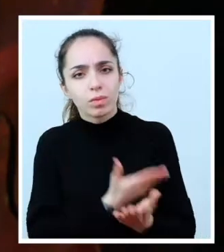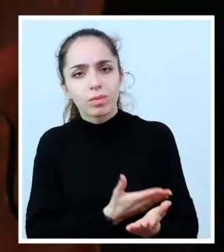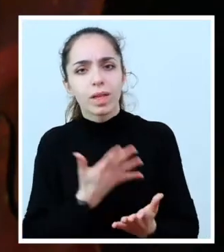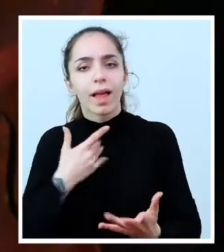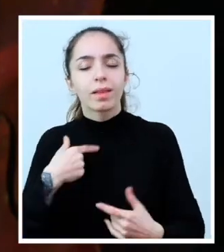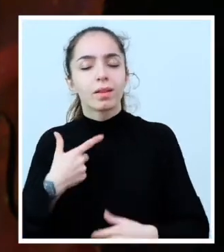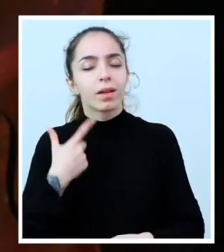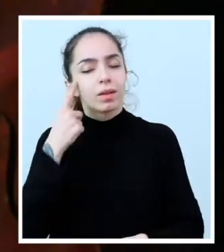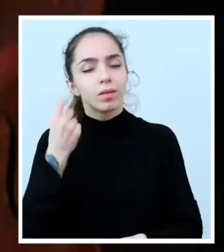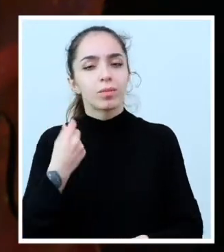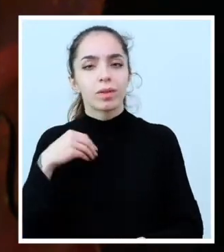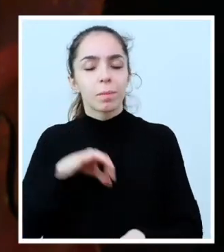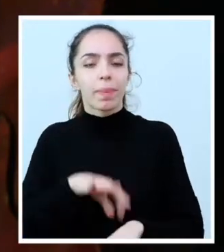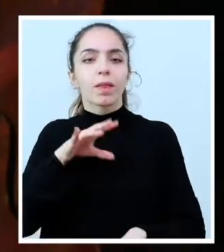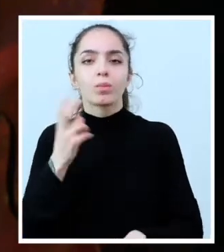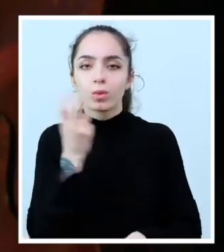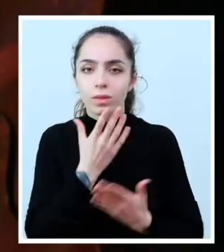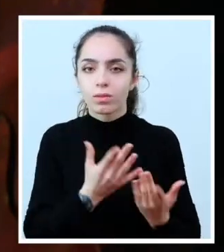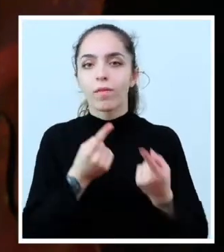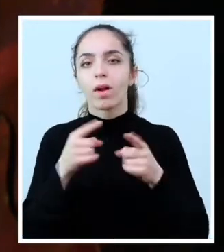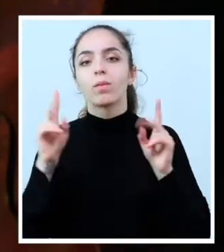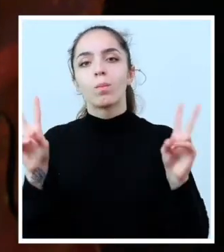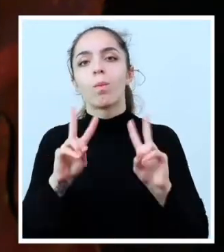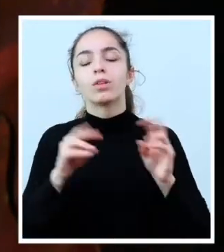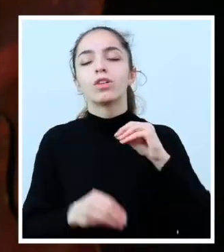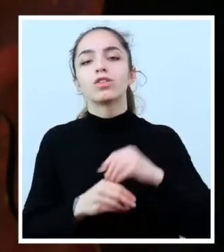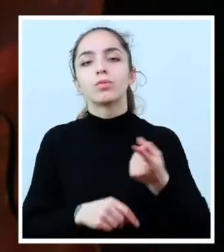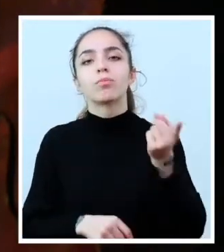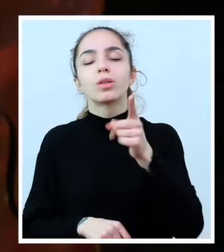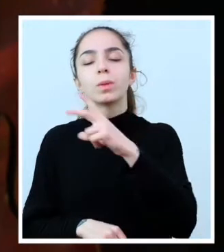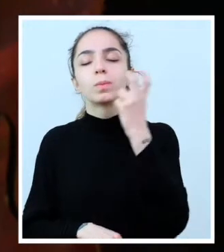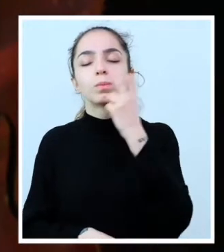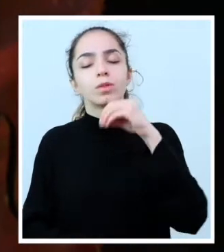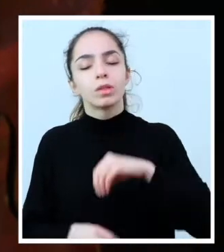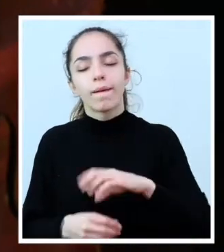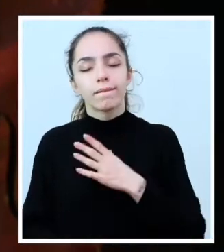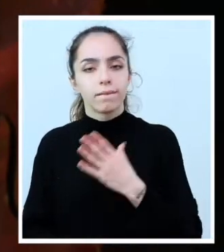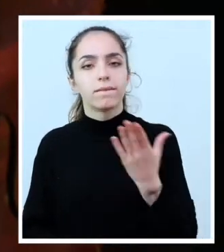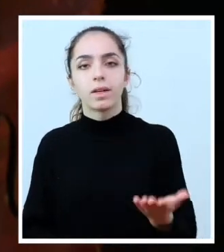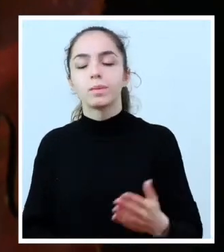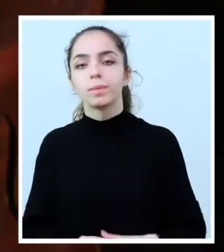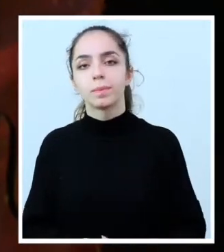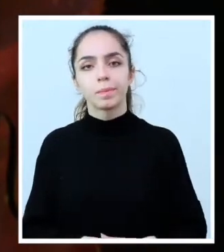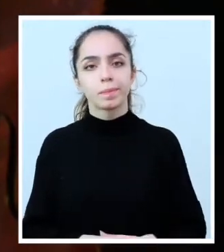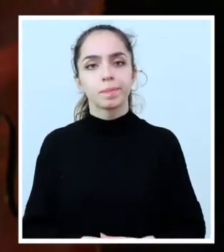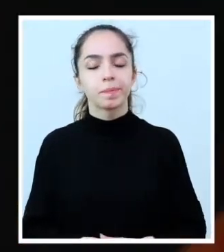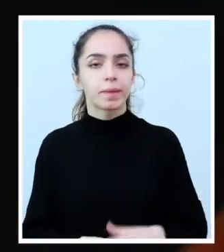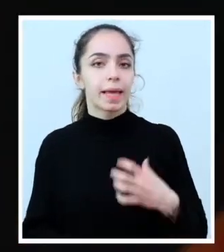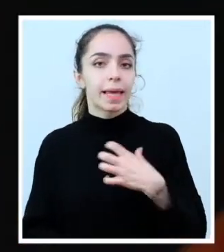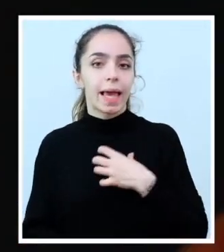film müzikleri, doğaçlama müzikler ve çok farklı stillerde başka müzikler de mevcut.